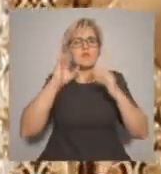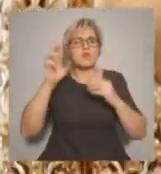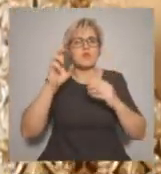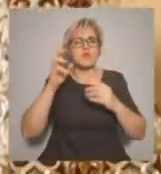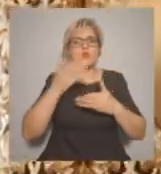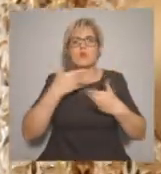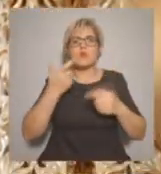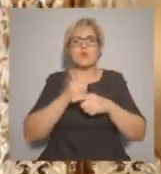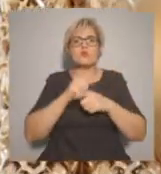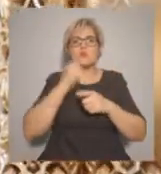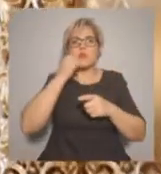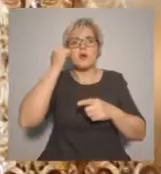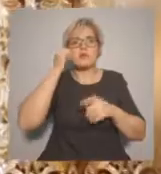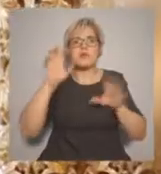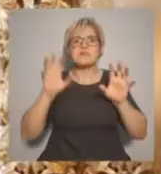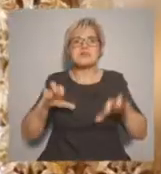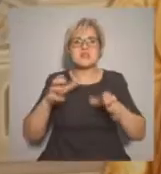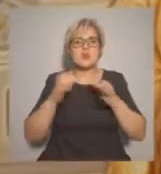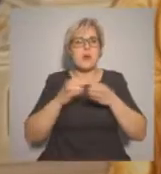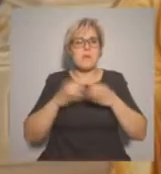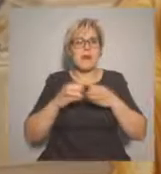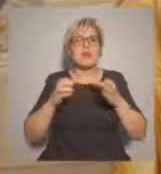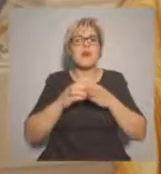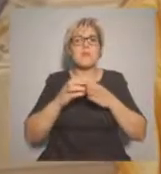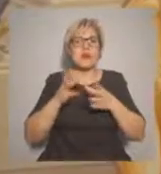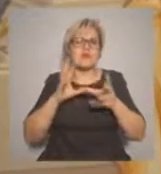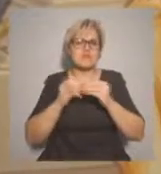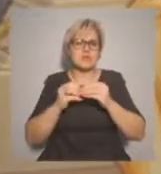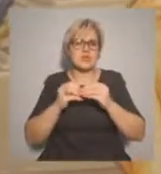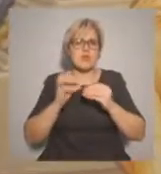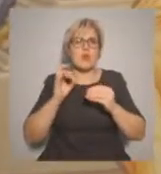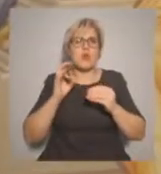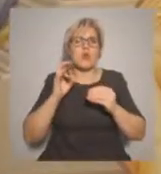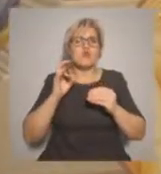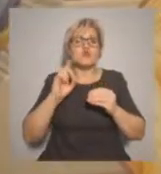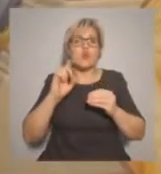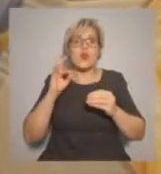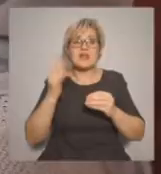Слава Богу, мы очень благодарны президенту компании, компании в целом,